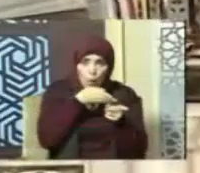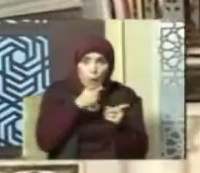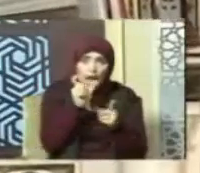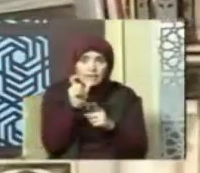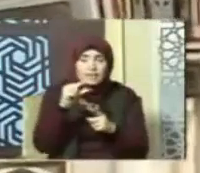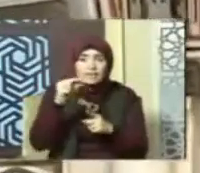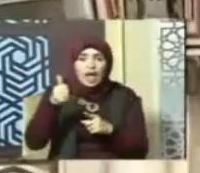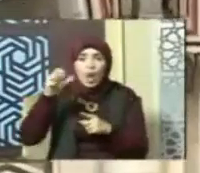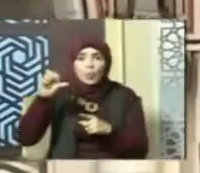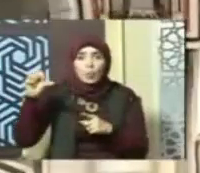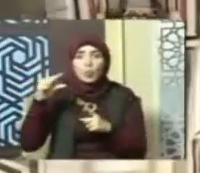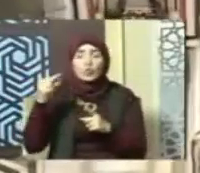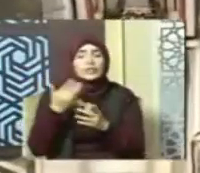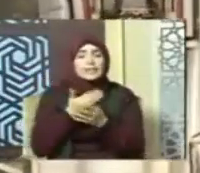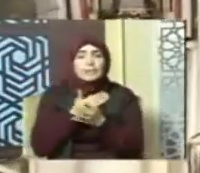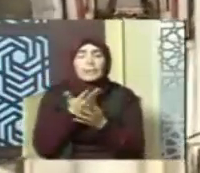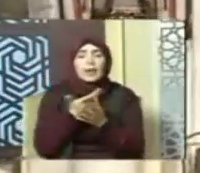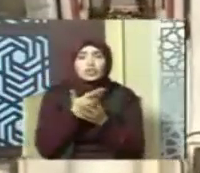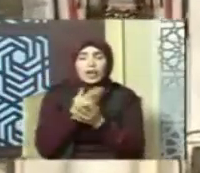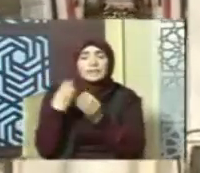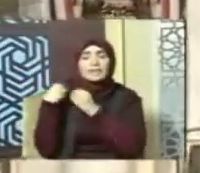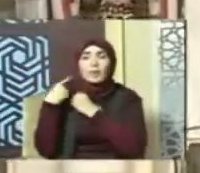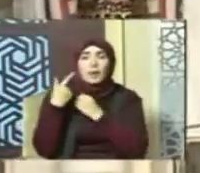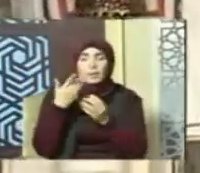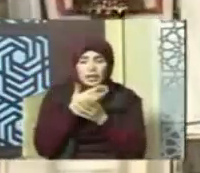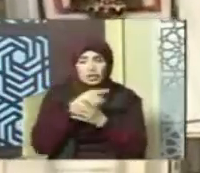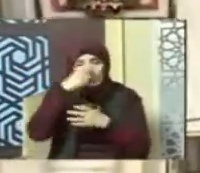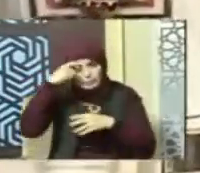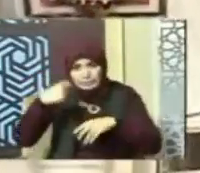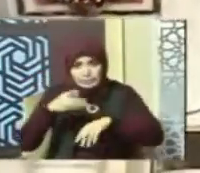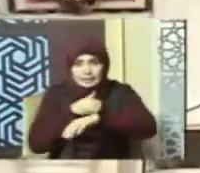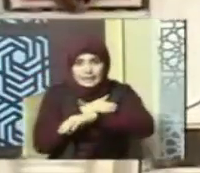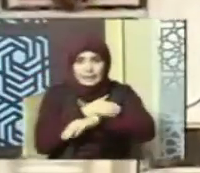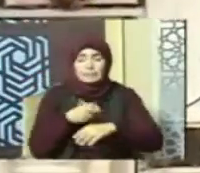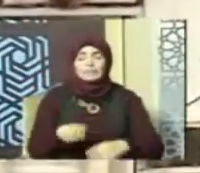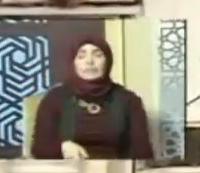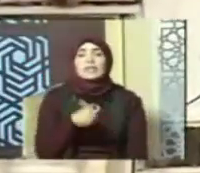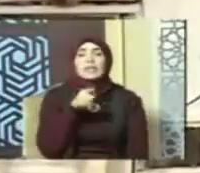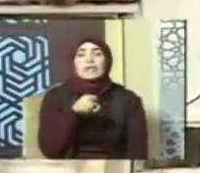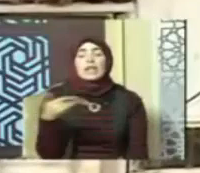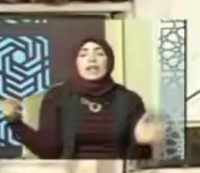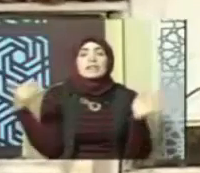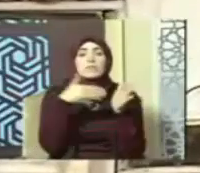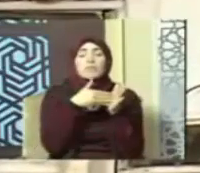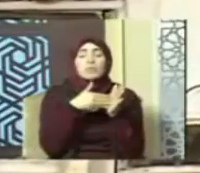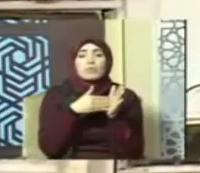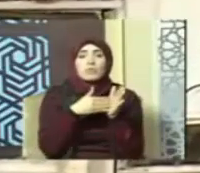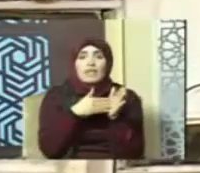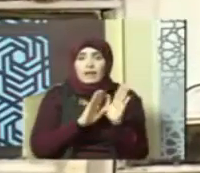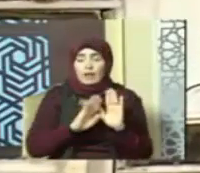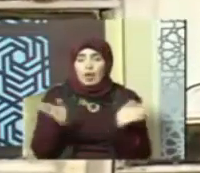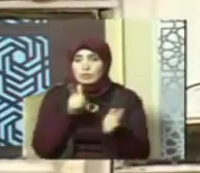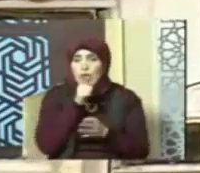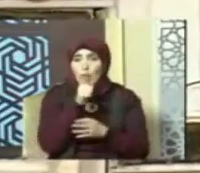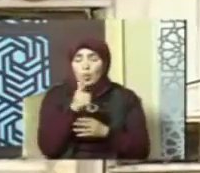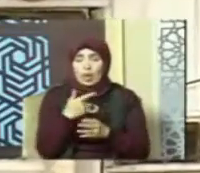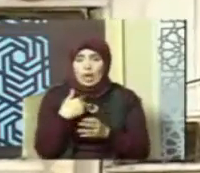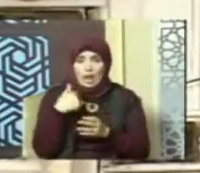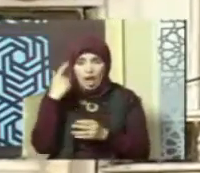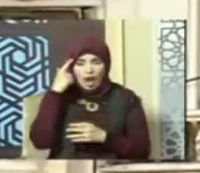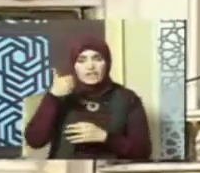يده. أختم بأمر يسير: التوكل الحقيقي أن تأخذ بأقصى